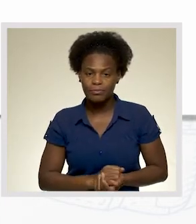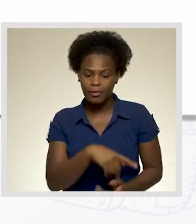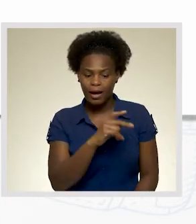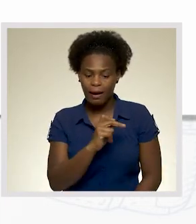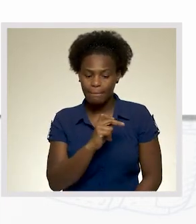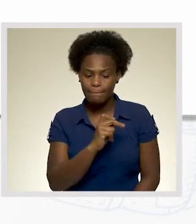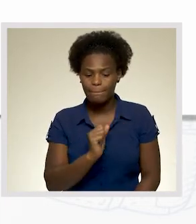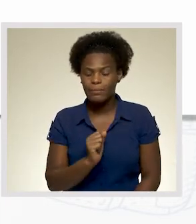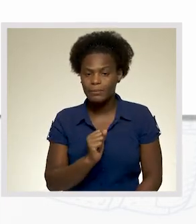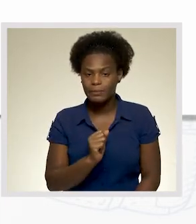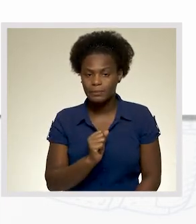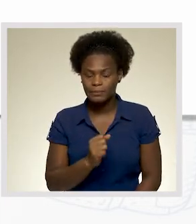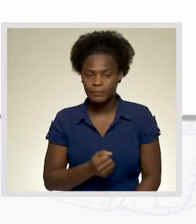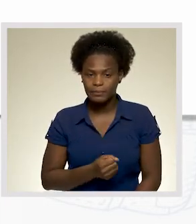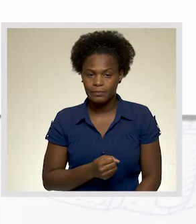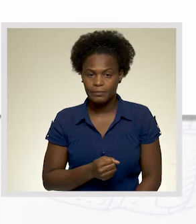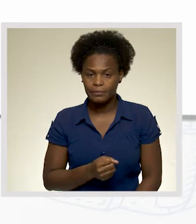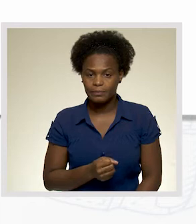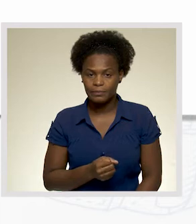A.